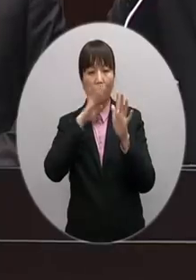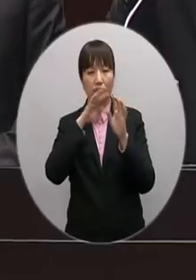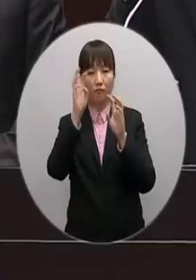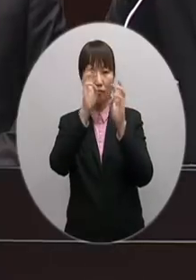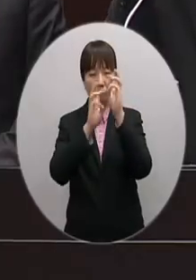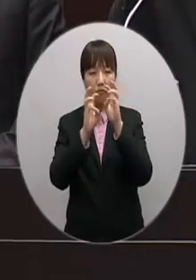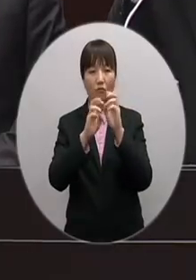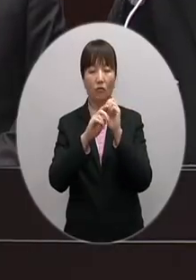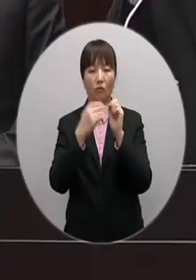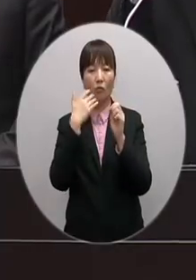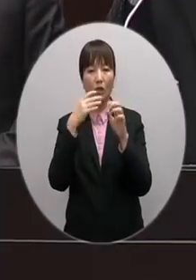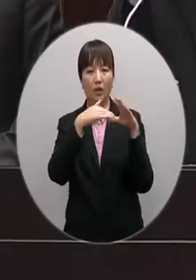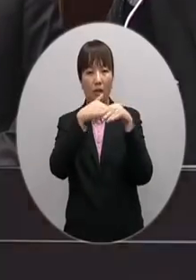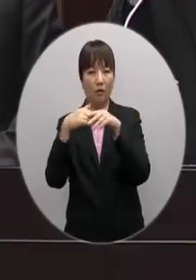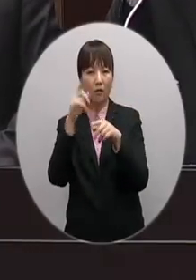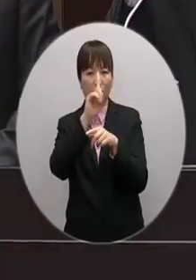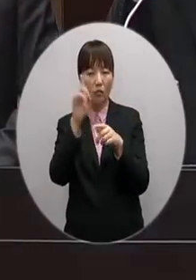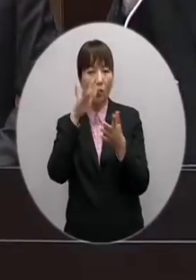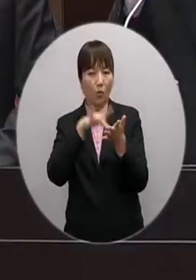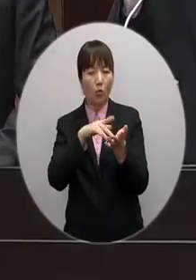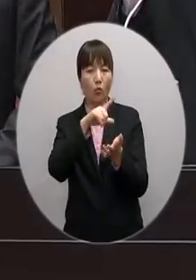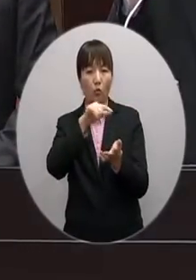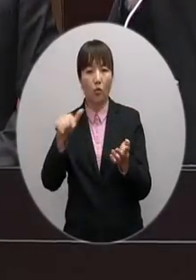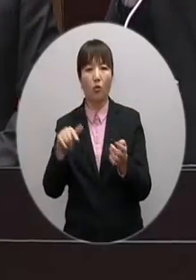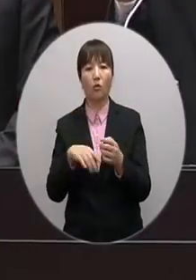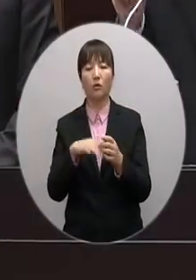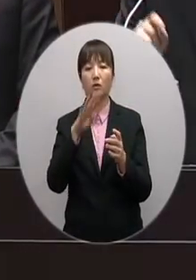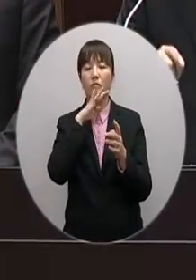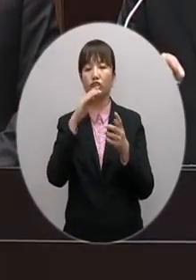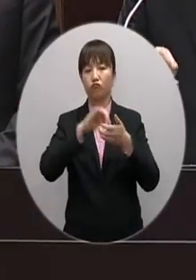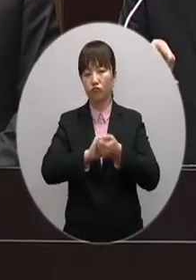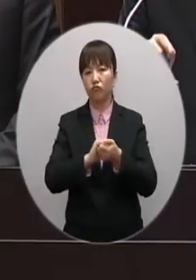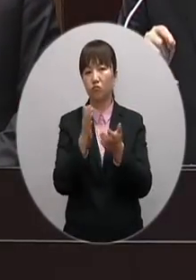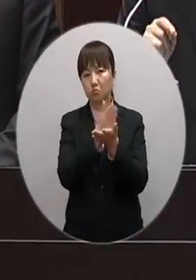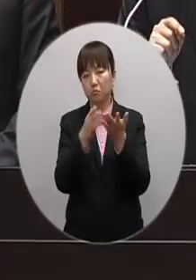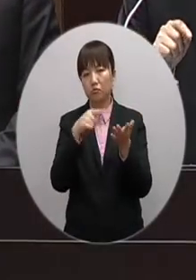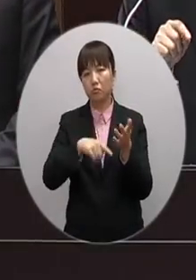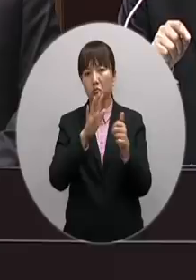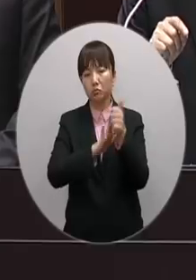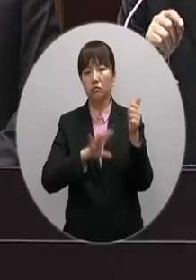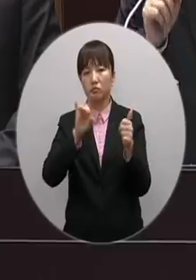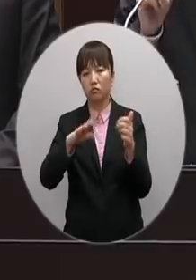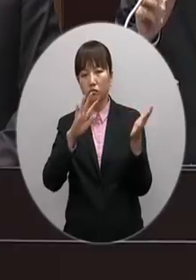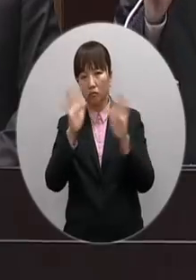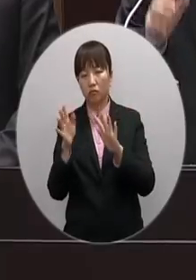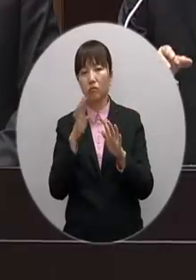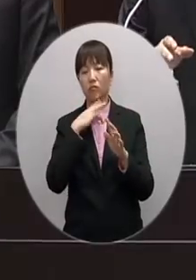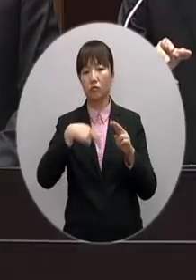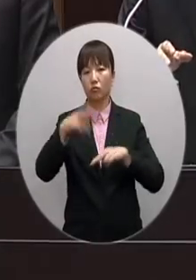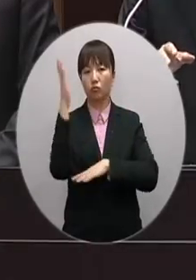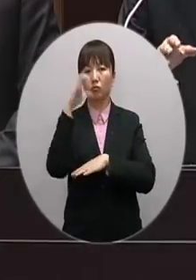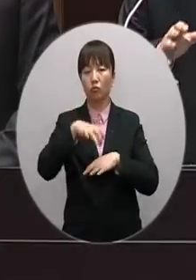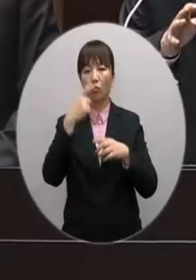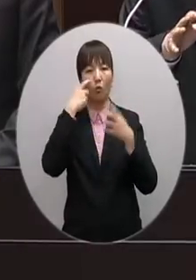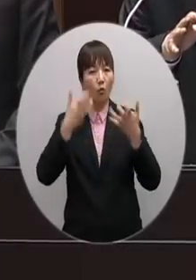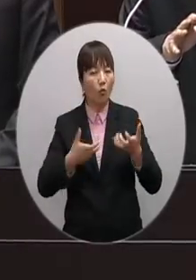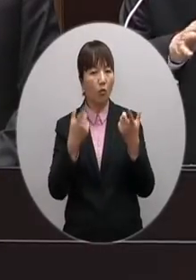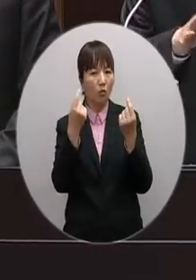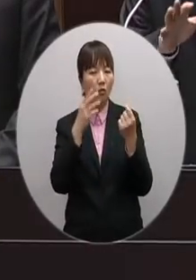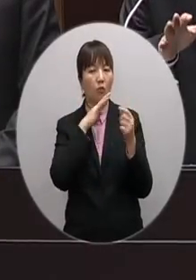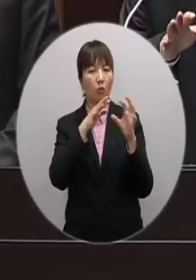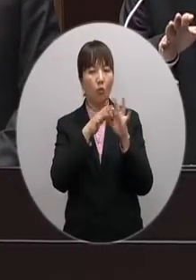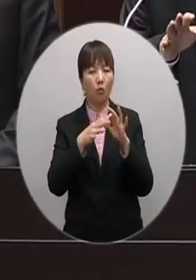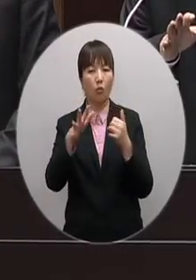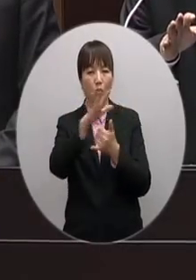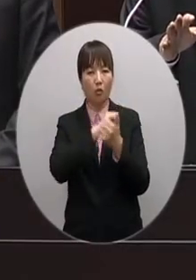子它携带的是什么样的有毒物质来做决定。那第二个呢，行政院非常重视，因为是攸关